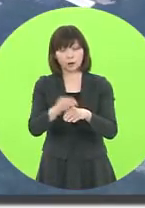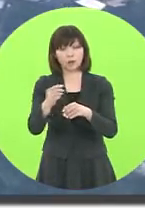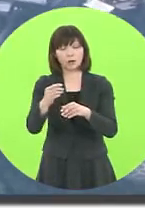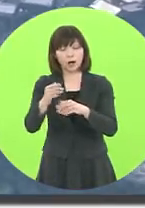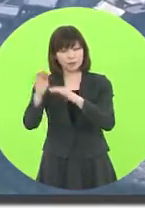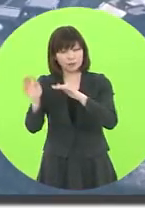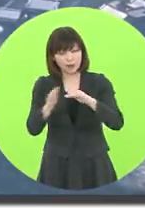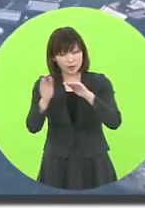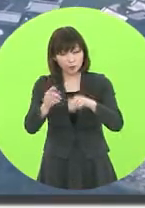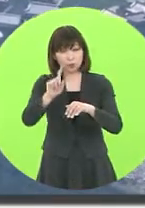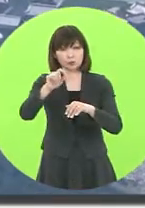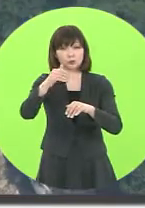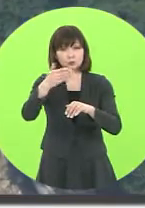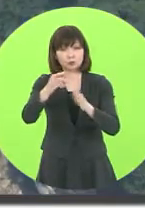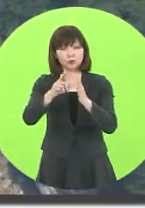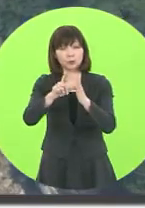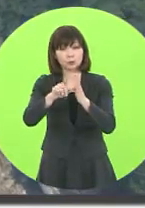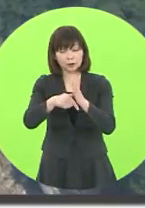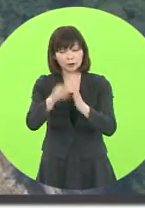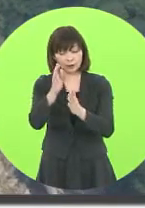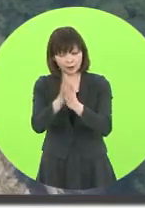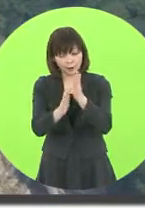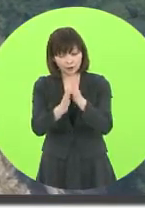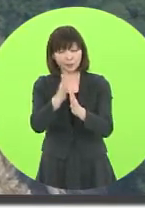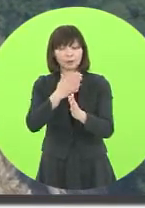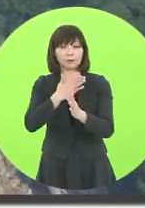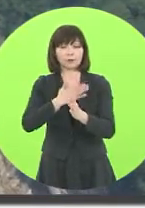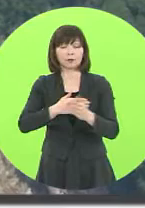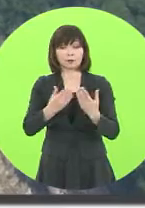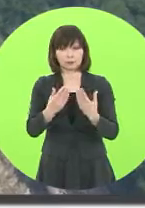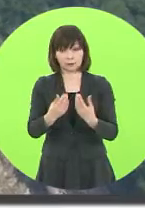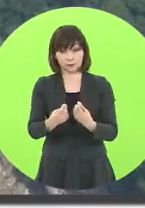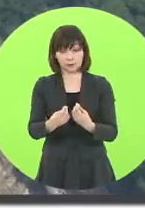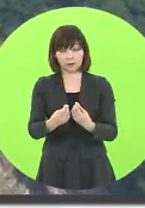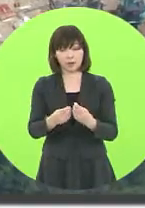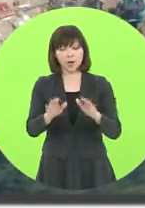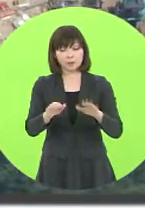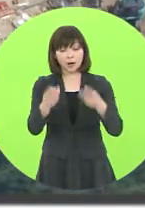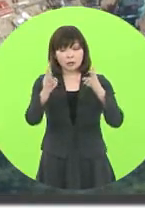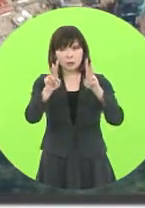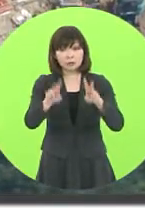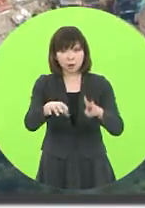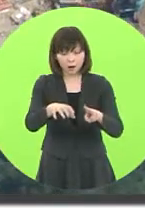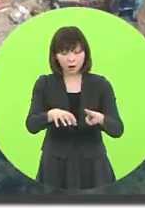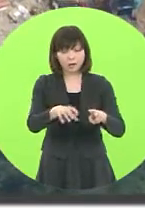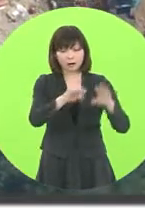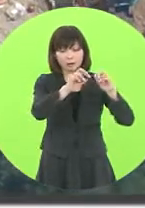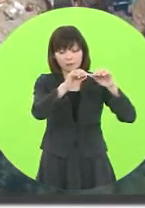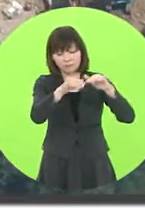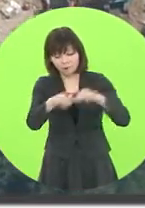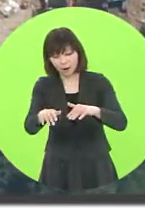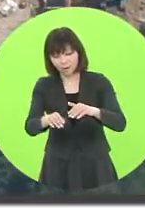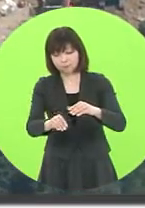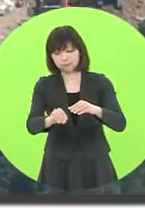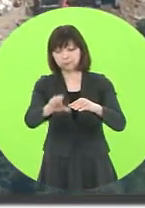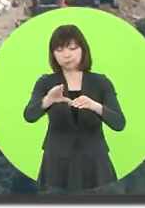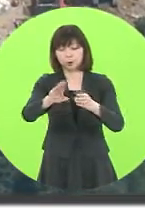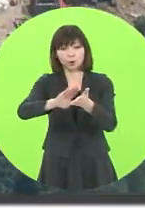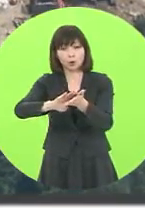った台風19号でも再認識されたところですが、今広島では土砂の撤去も大きな課題となっています